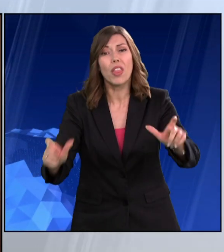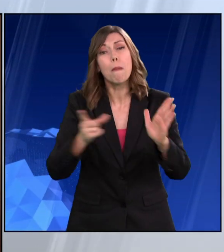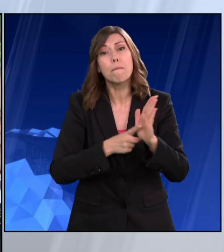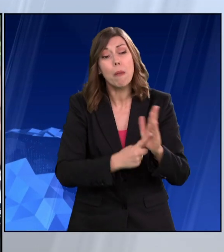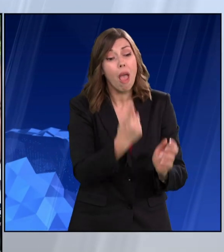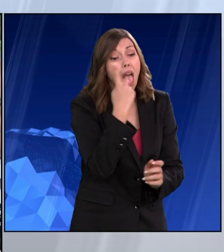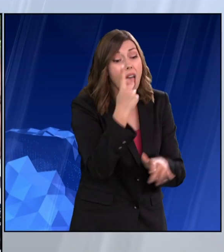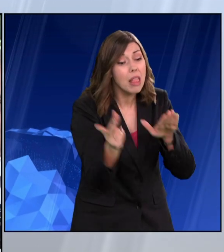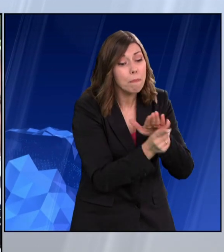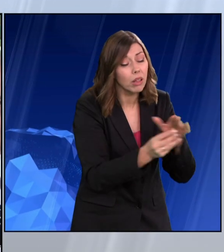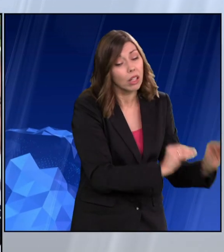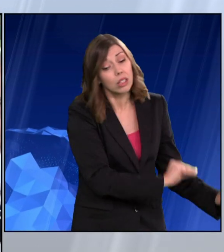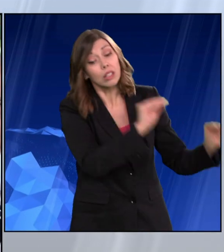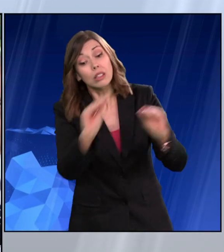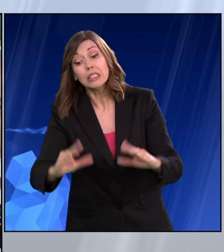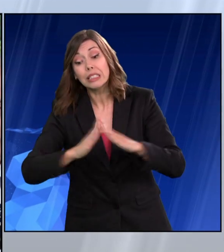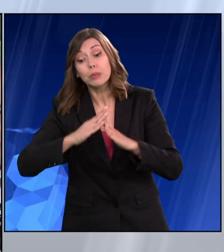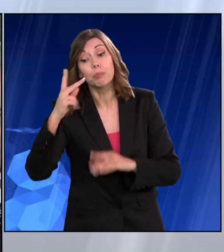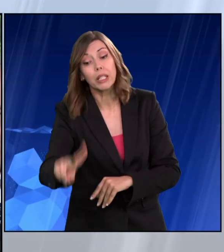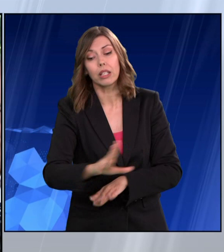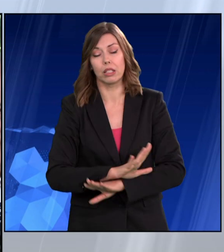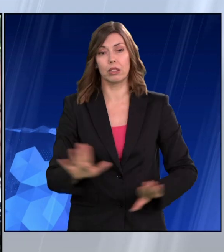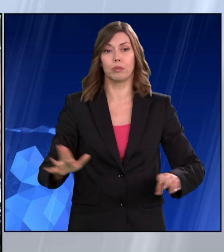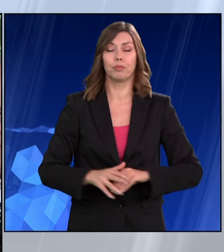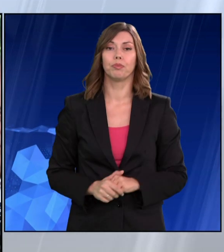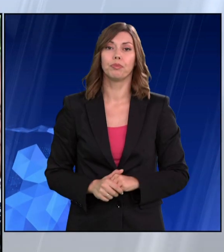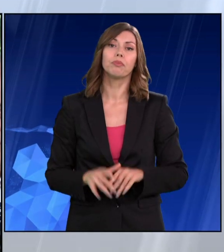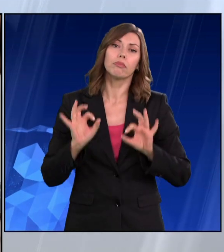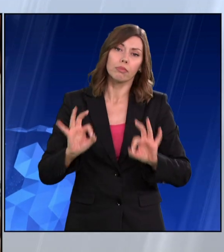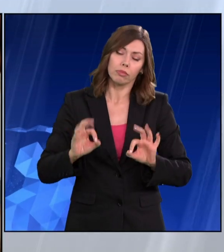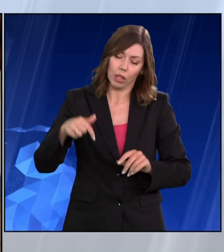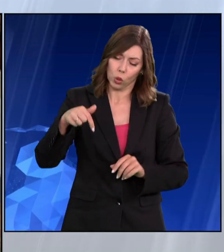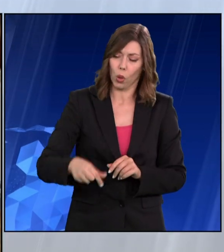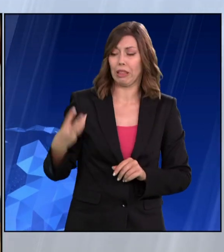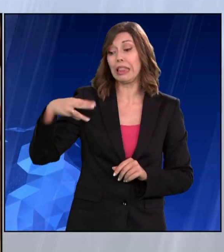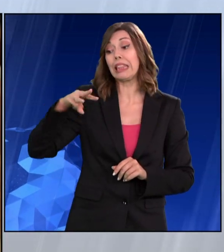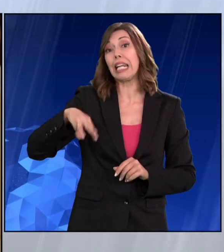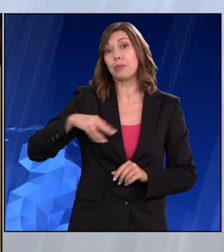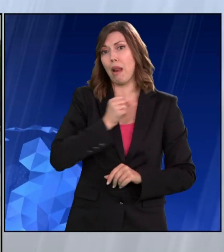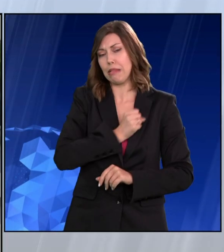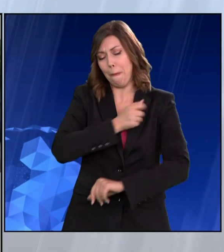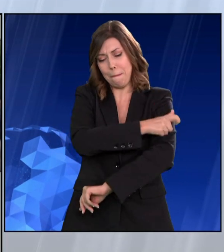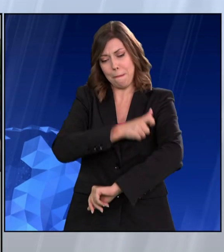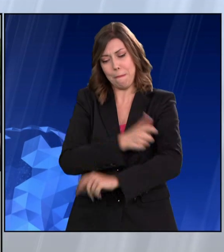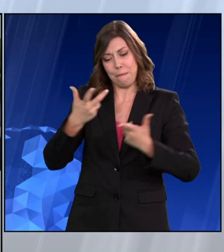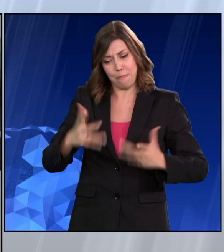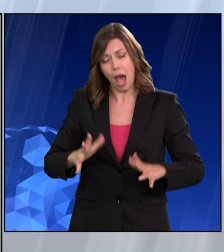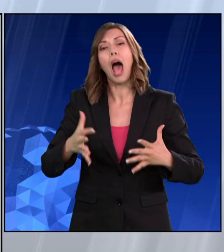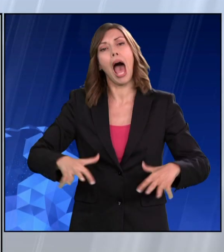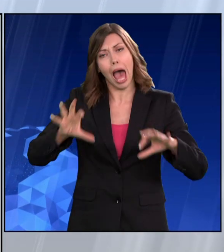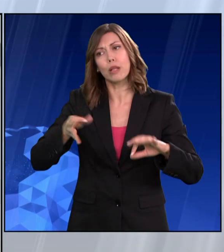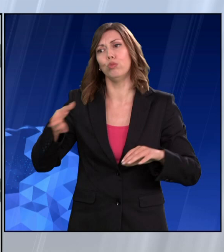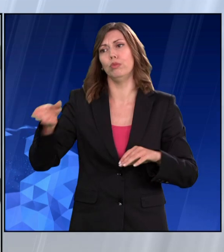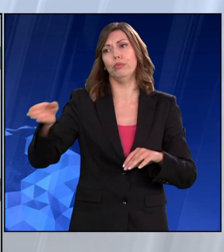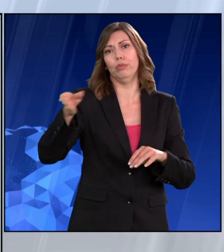δικό του σπίτι. Την ίδια ώρα, οι πολιτικοί αρχηγοί επανεκκινούν τον προεκλογικό αγώνα μετά το τριήμερο εθνικό πένθος για το τραγικό ναυάγιο. Ενώ νέα δημοσκόπηση της GPO